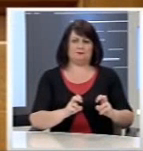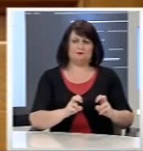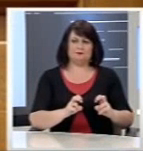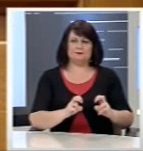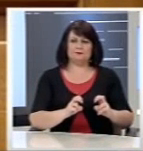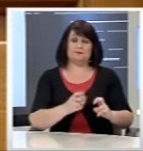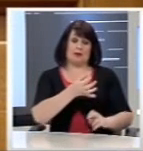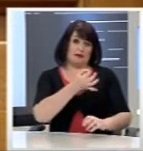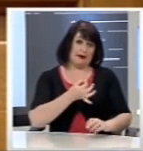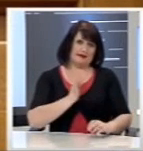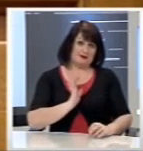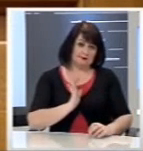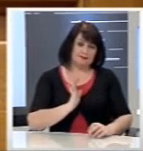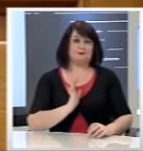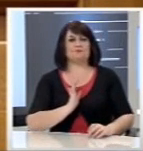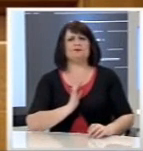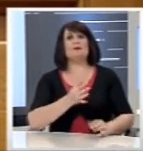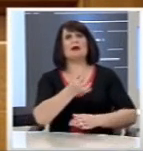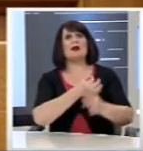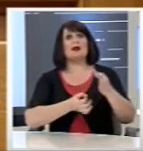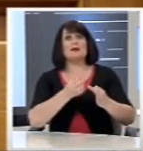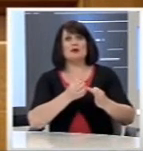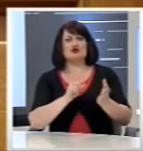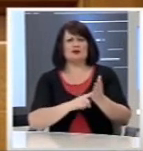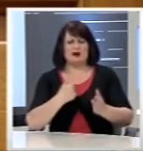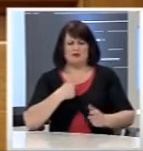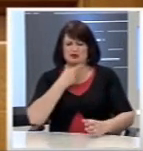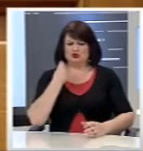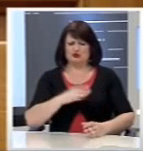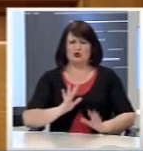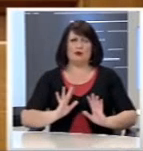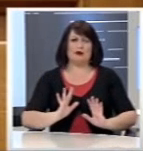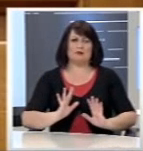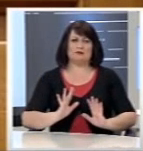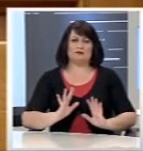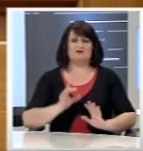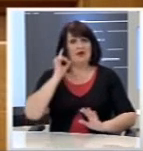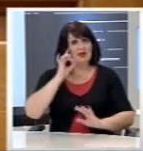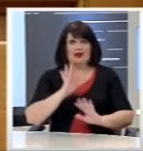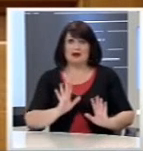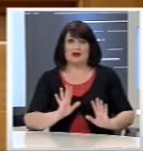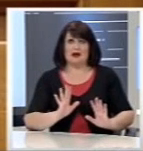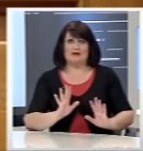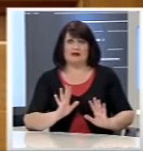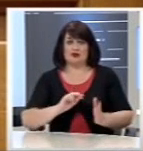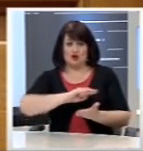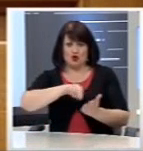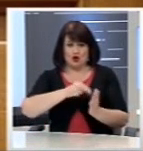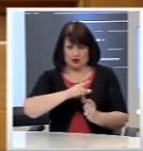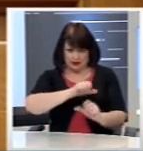Και μας μιλήσατε μάλιστα ότι πρέπει να ντρεπόμαστε. Δεν έχω καταλάβει, αντιστρέφονται οι ρόλοι σε αυτήν την